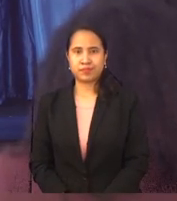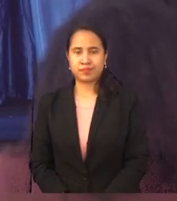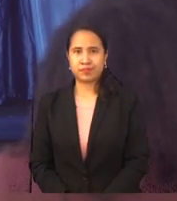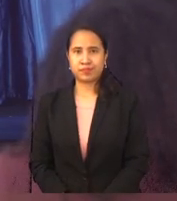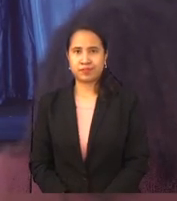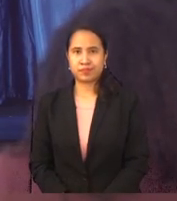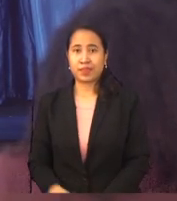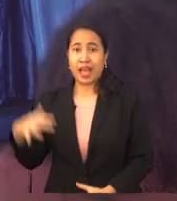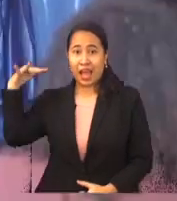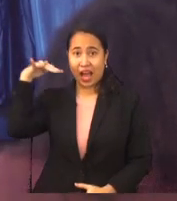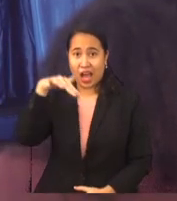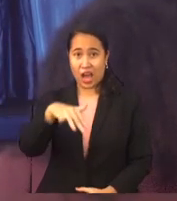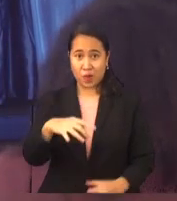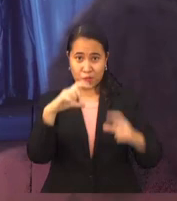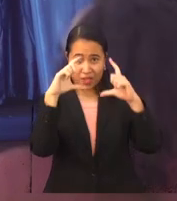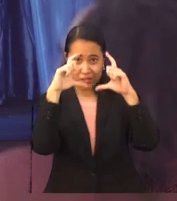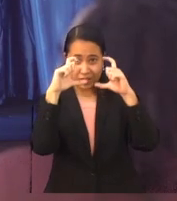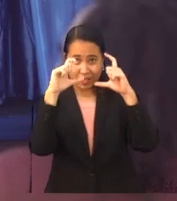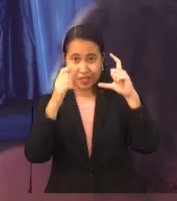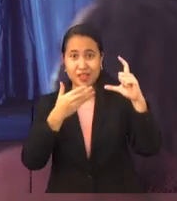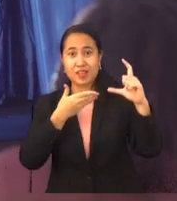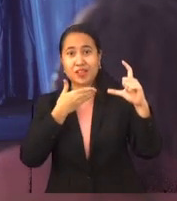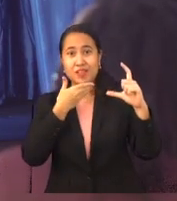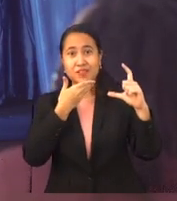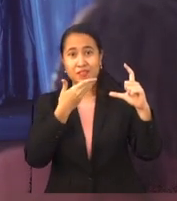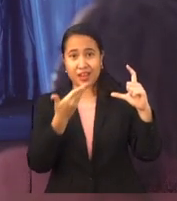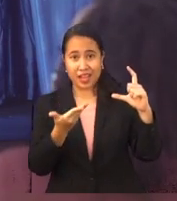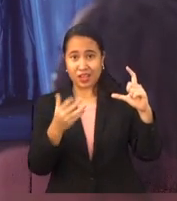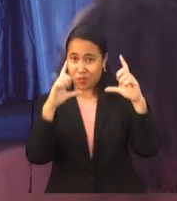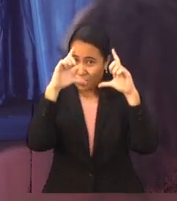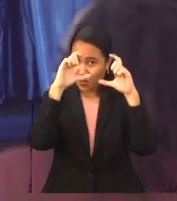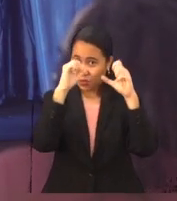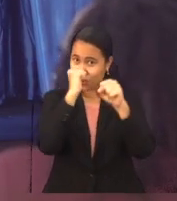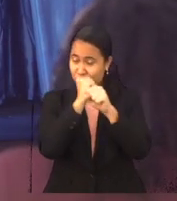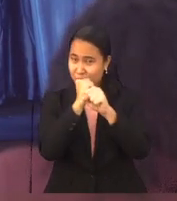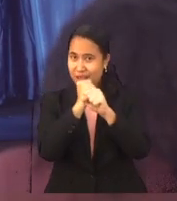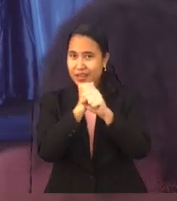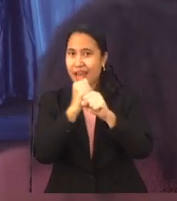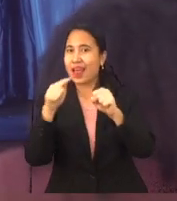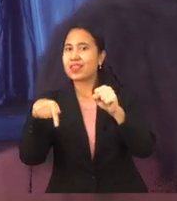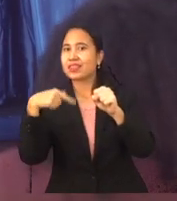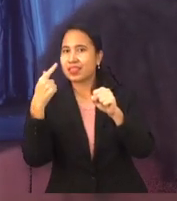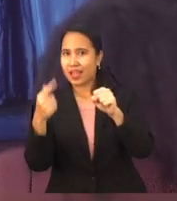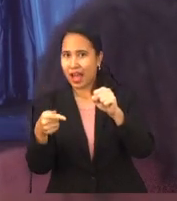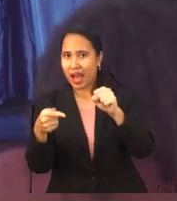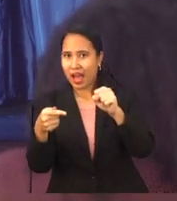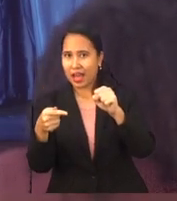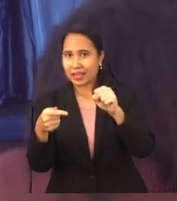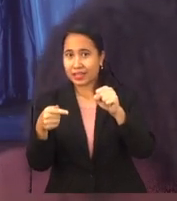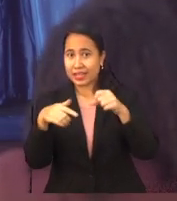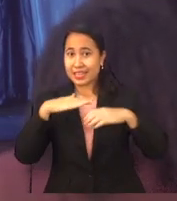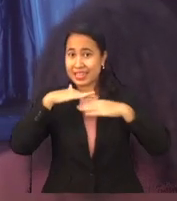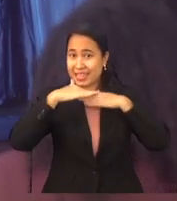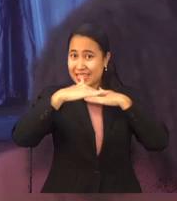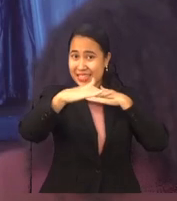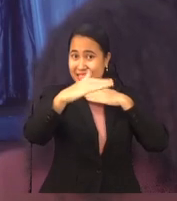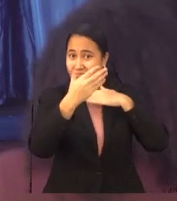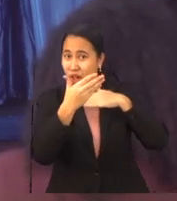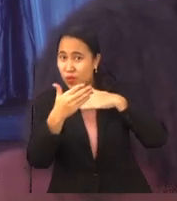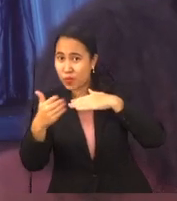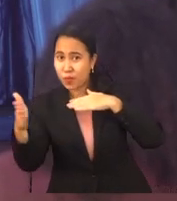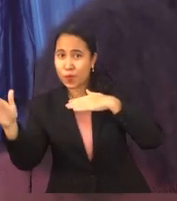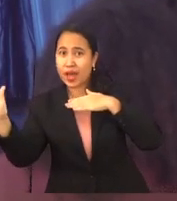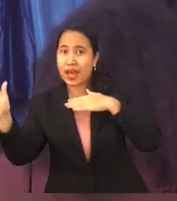Aan de aanwezige fotografen vraag ik de laatste indrukken te schieten. En daarna de zaal te verlaten en richting